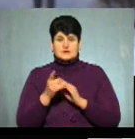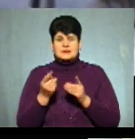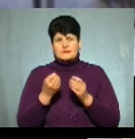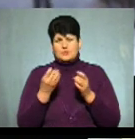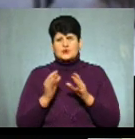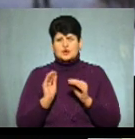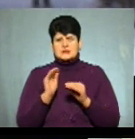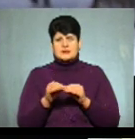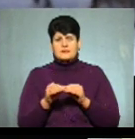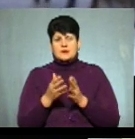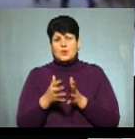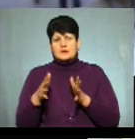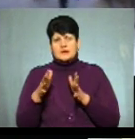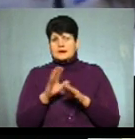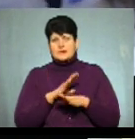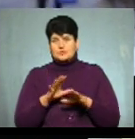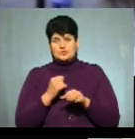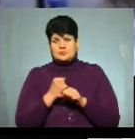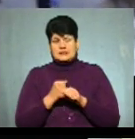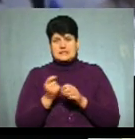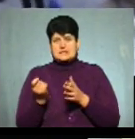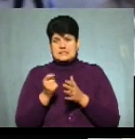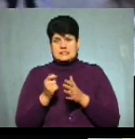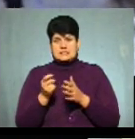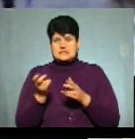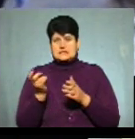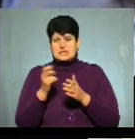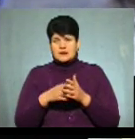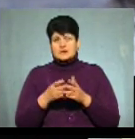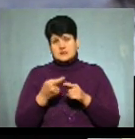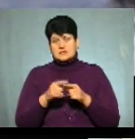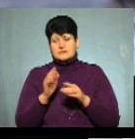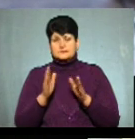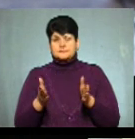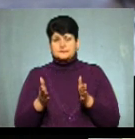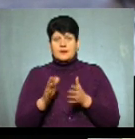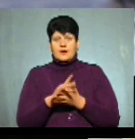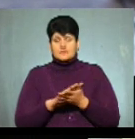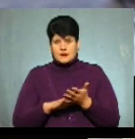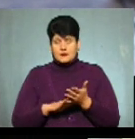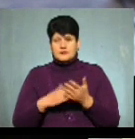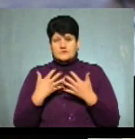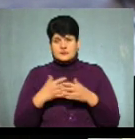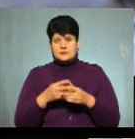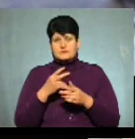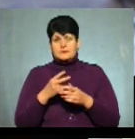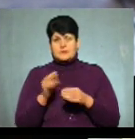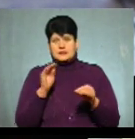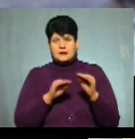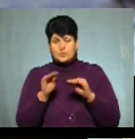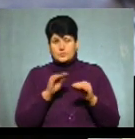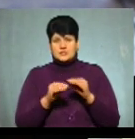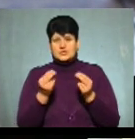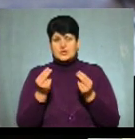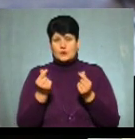додаткові контейнери, не буде робити закритий, додаткові контейнери і з цього будемо виходити. А вже далі при накопиченні коштів на рахунках